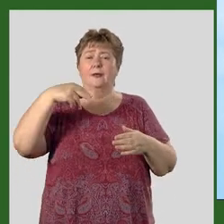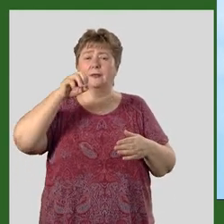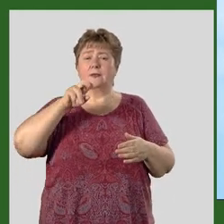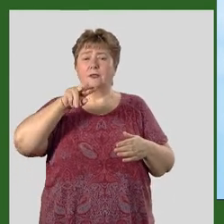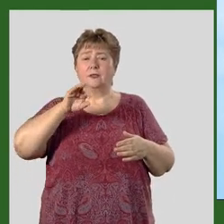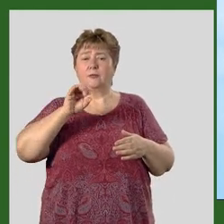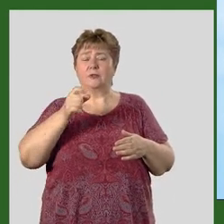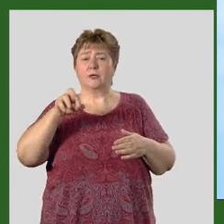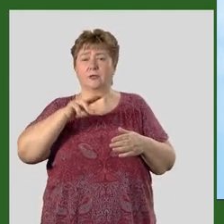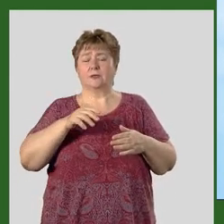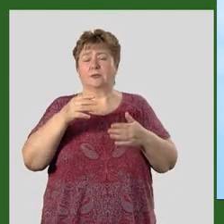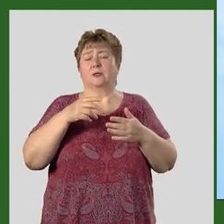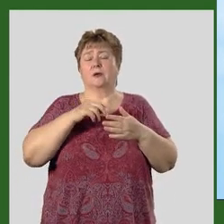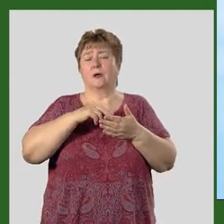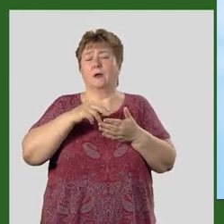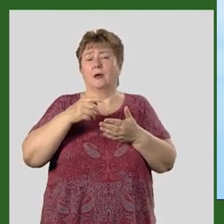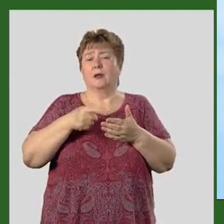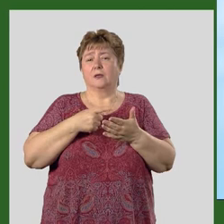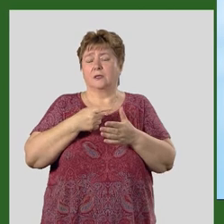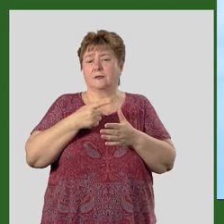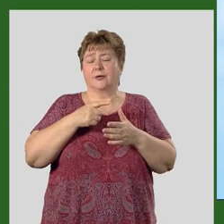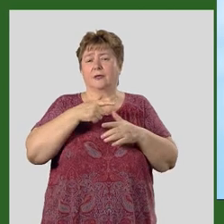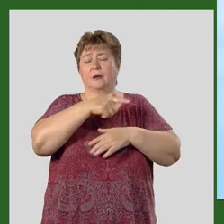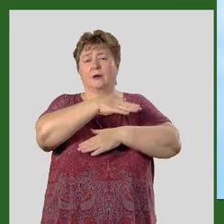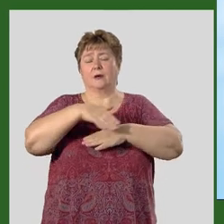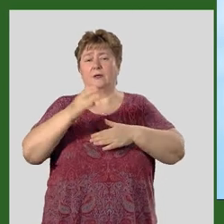Делимитация – определение границ на карте.